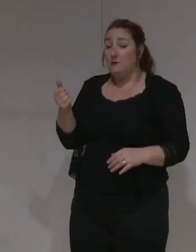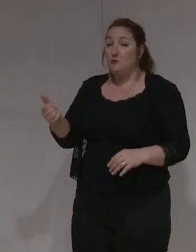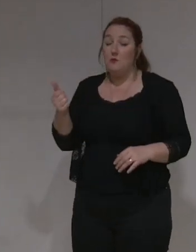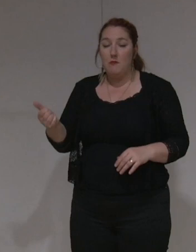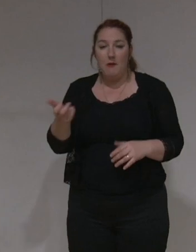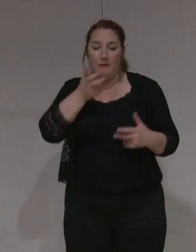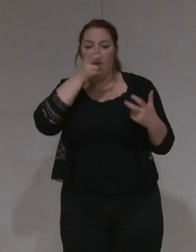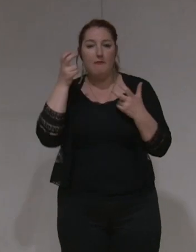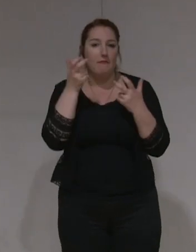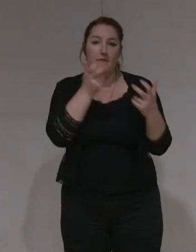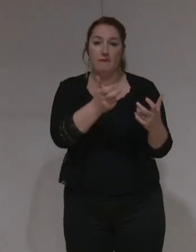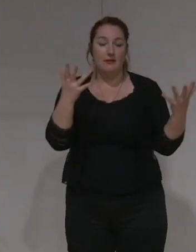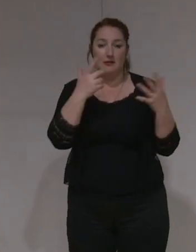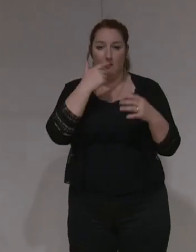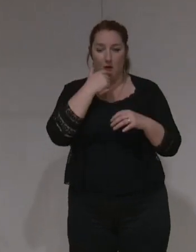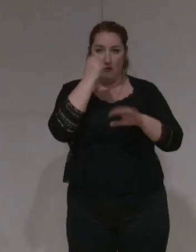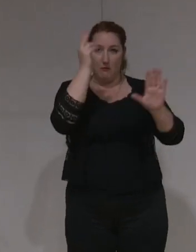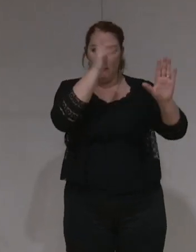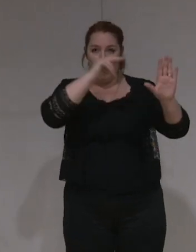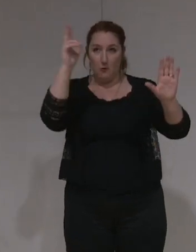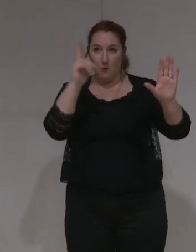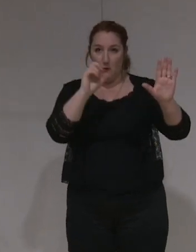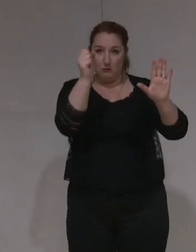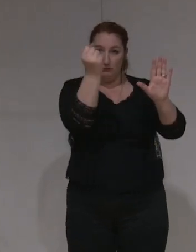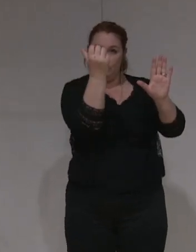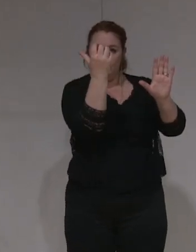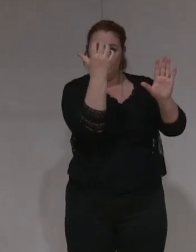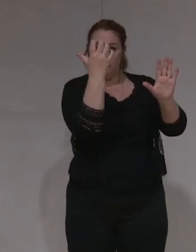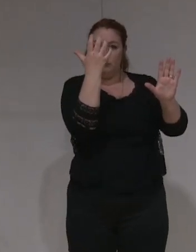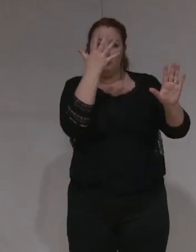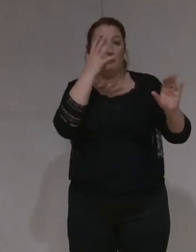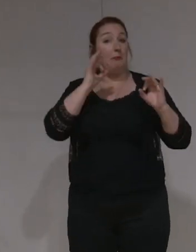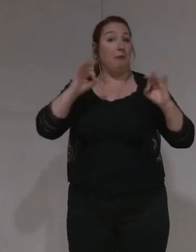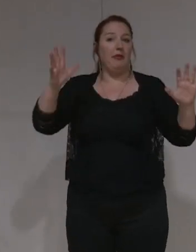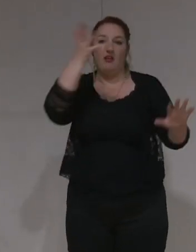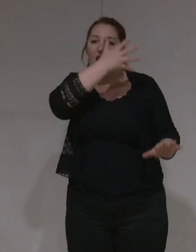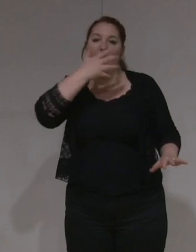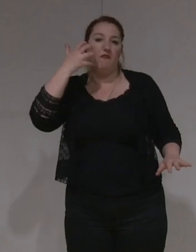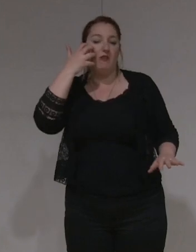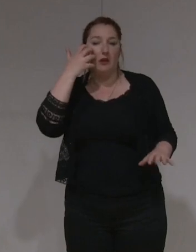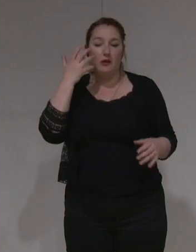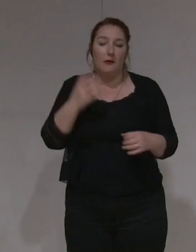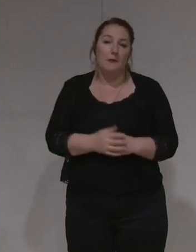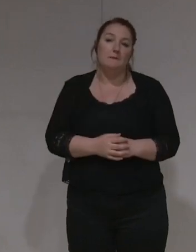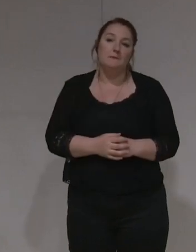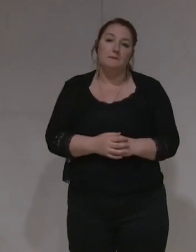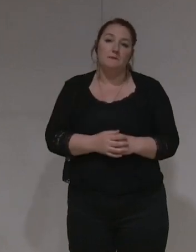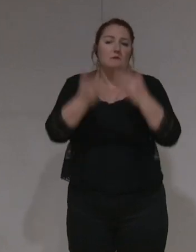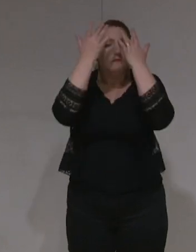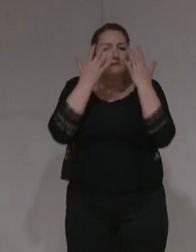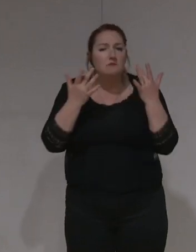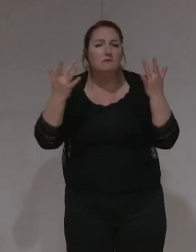cette apparition finalement d'une peinture qui pourrait être une peinture venue d'Afrique une peinture qui n'a pas le poids de la